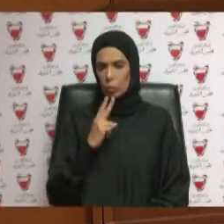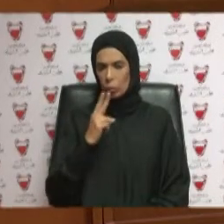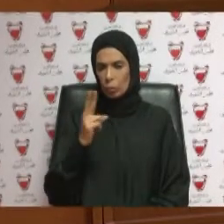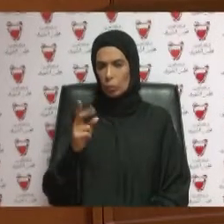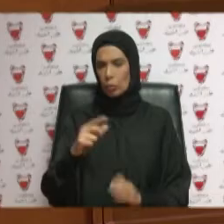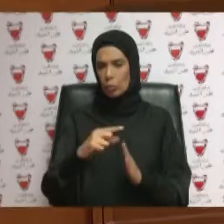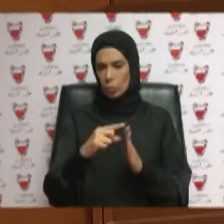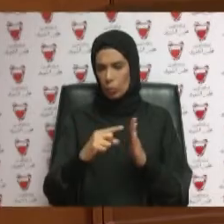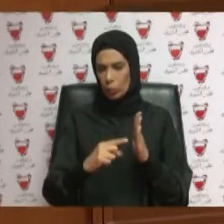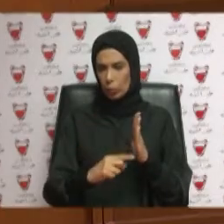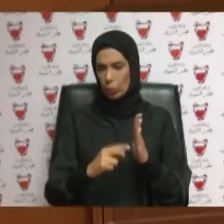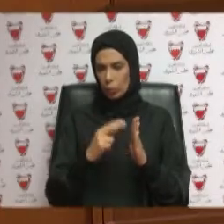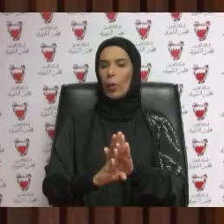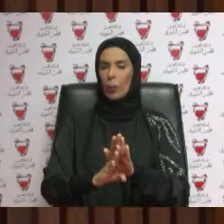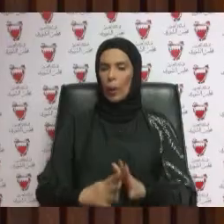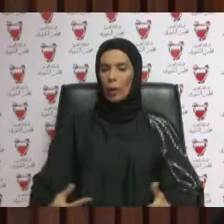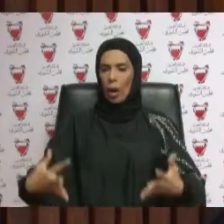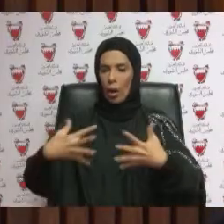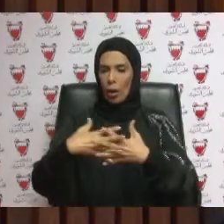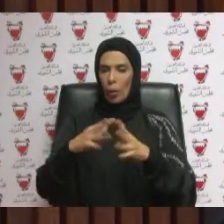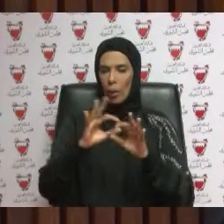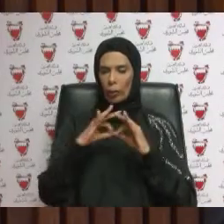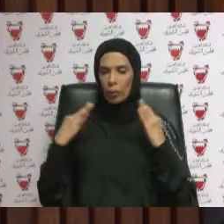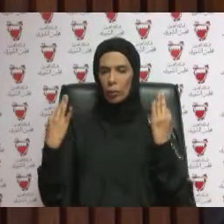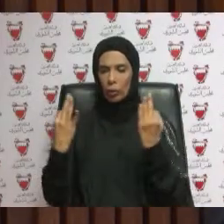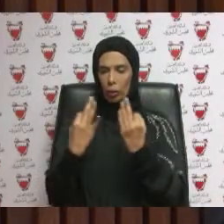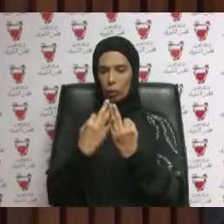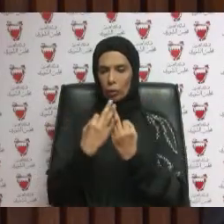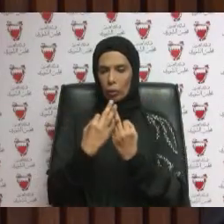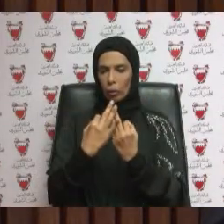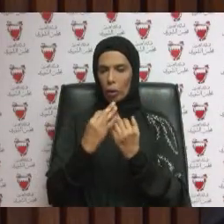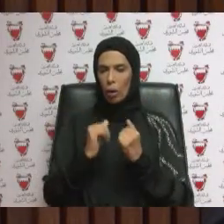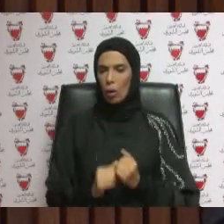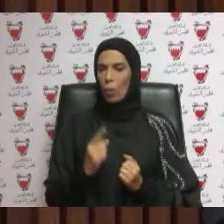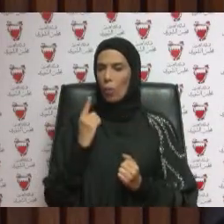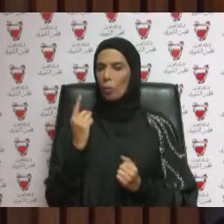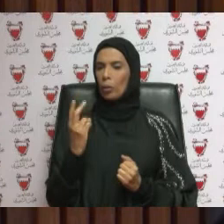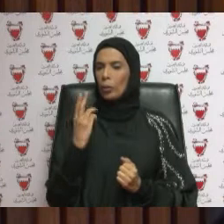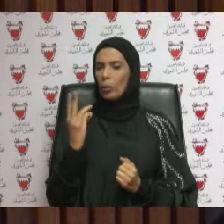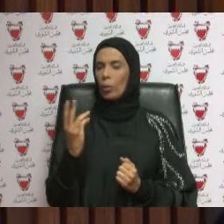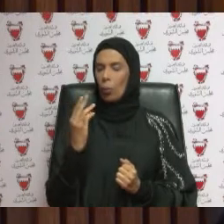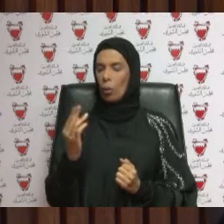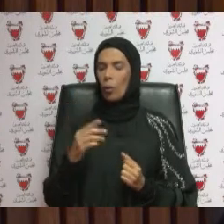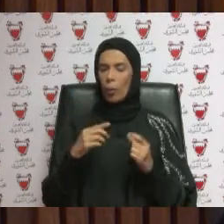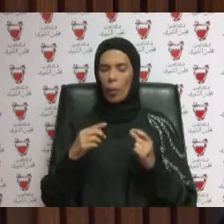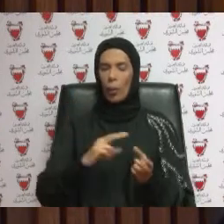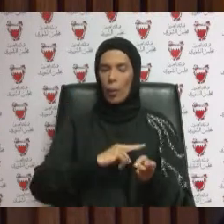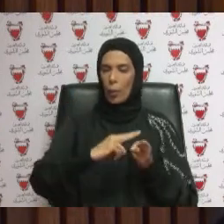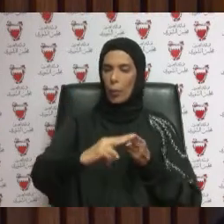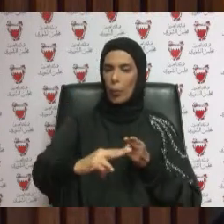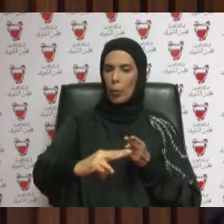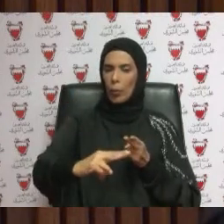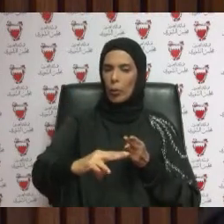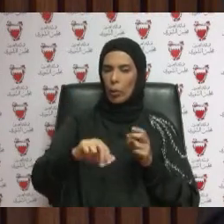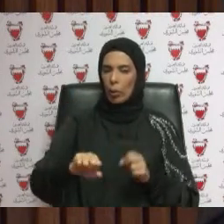قيمها وحفظ التماسك المجتمعي والنسيج الاجتماعي بتحقيق اشتراطات وضوابط الأمن والسلامة المقررة